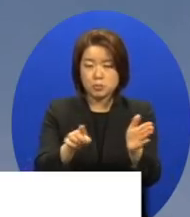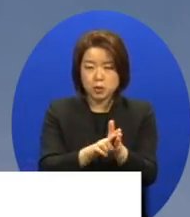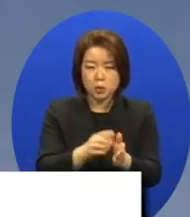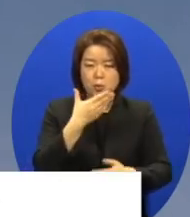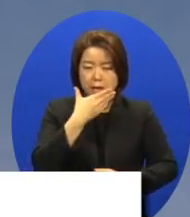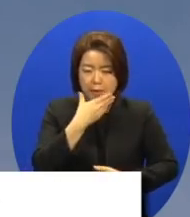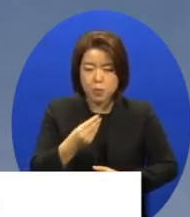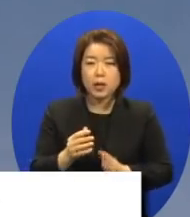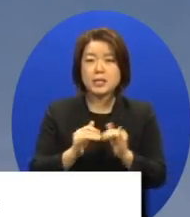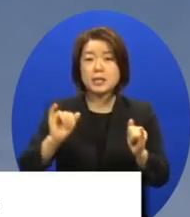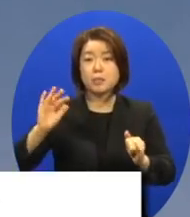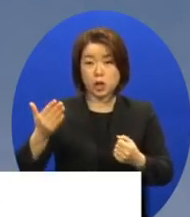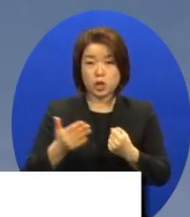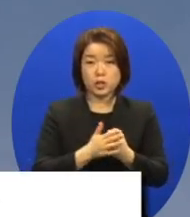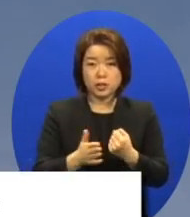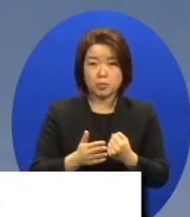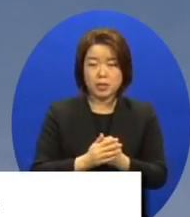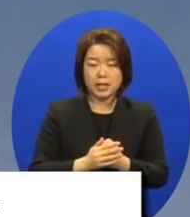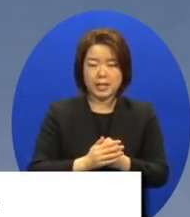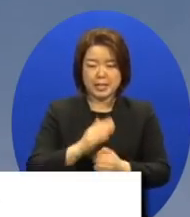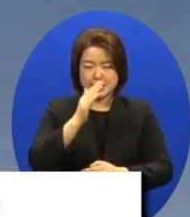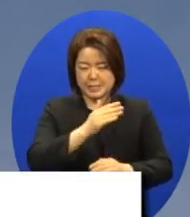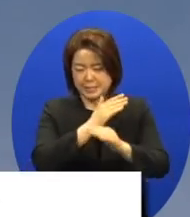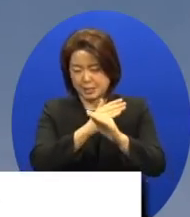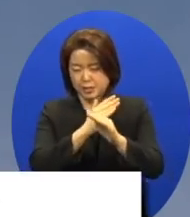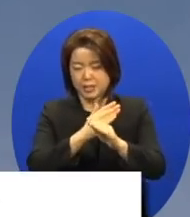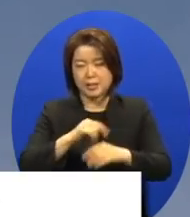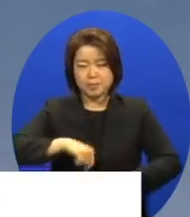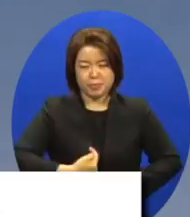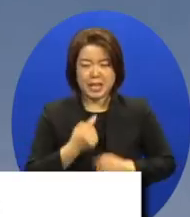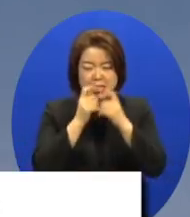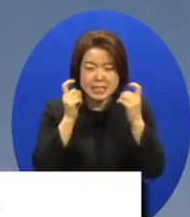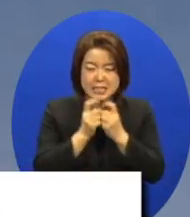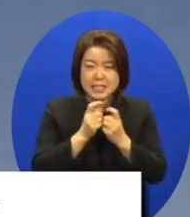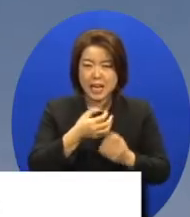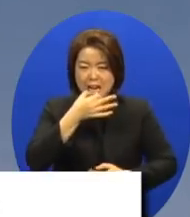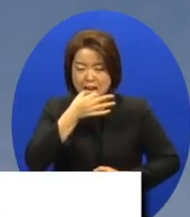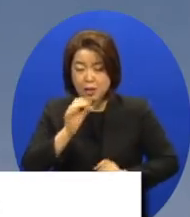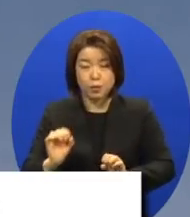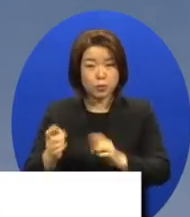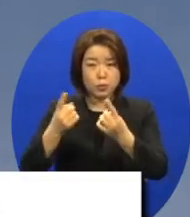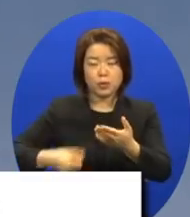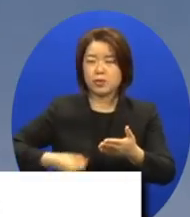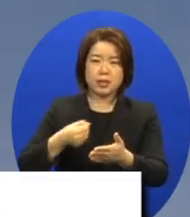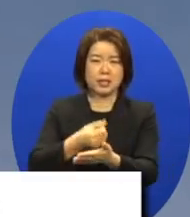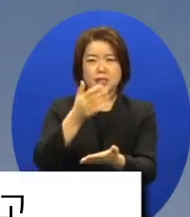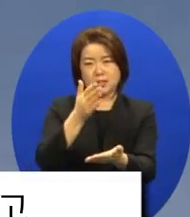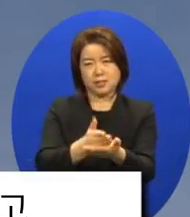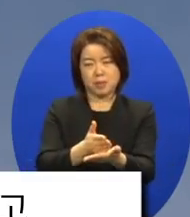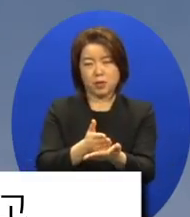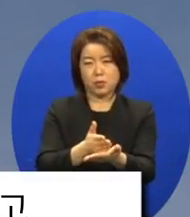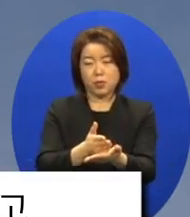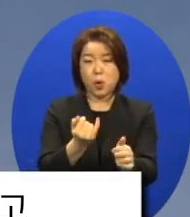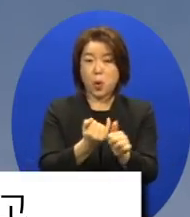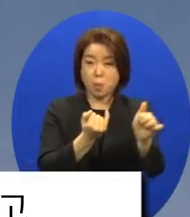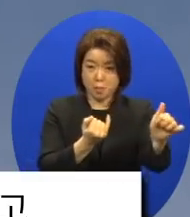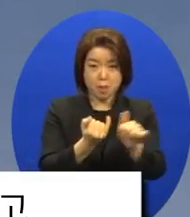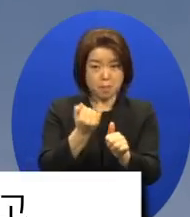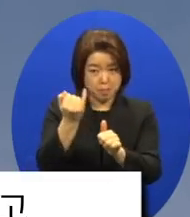되었으니 절대로 이 적인 동기로 무슨 결정이 된 자 지 말다 배우자를